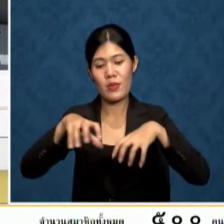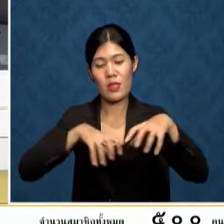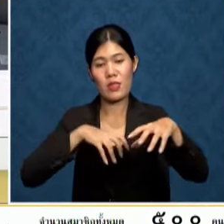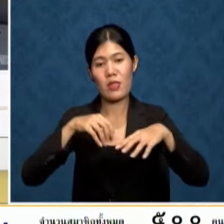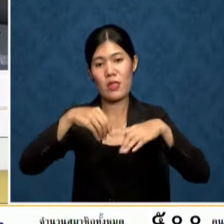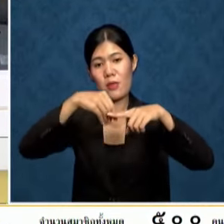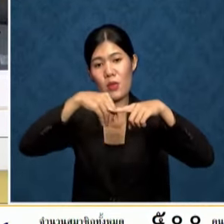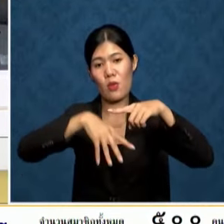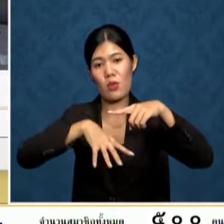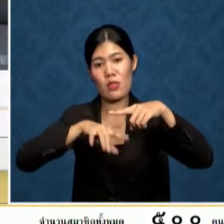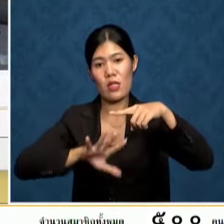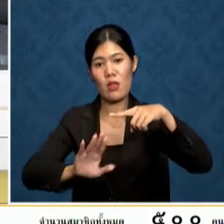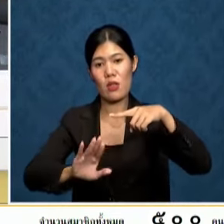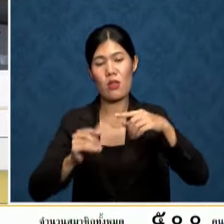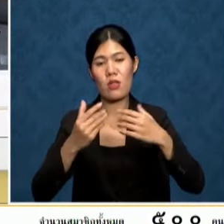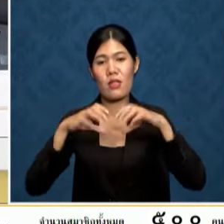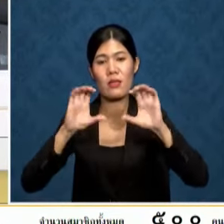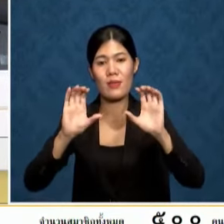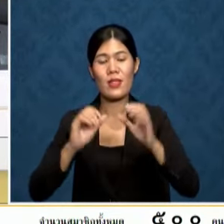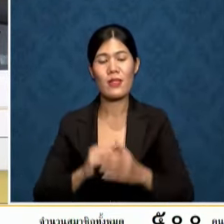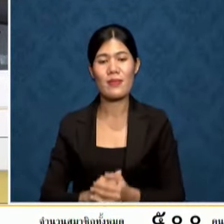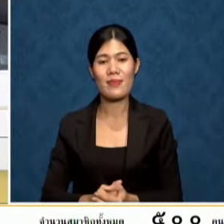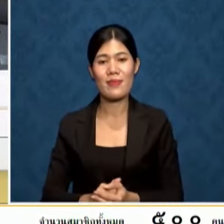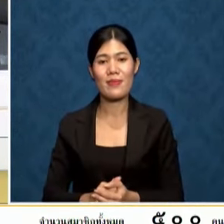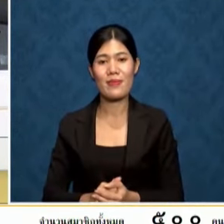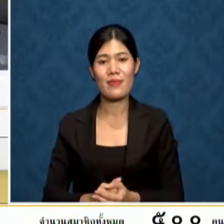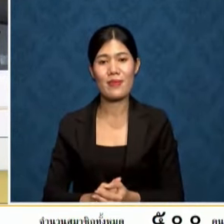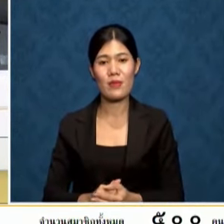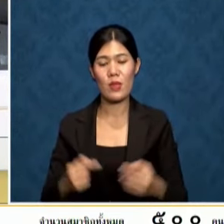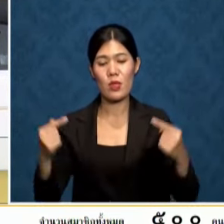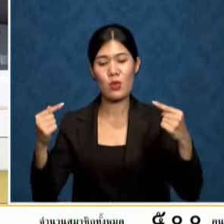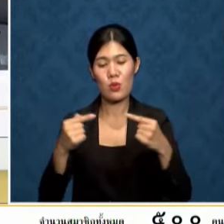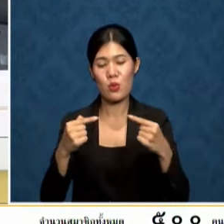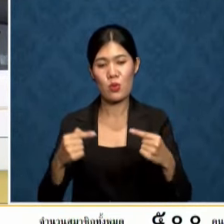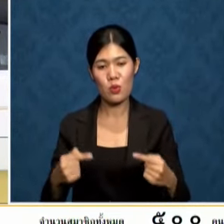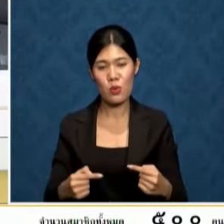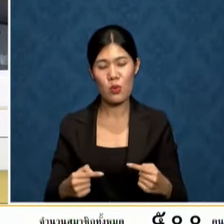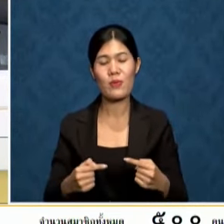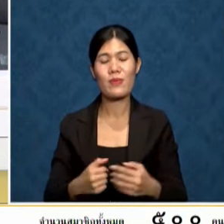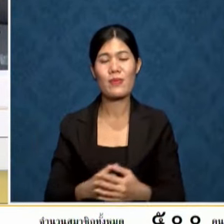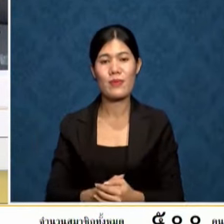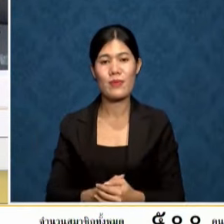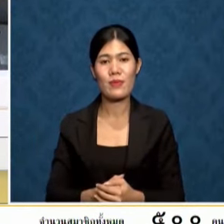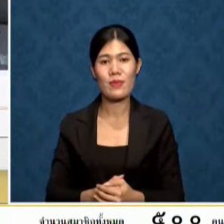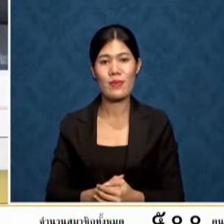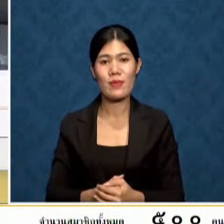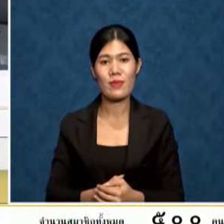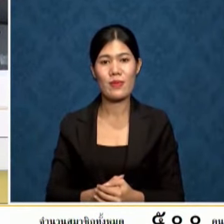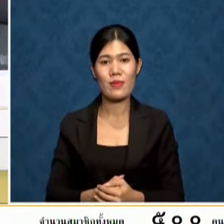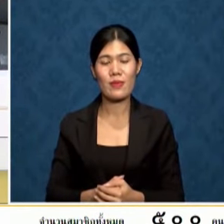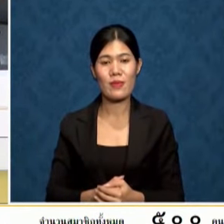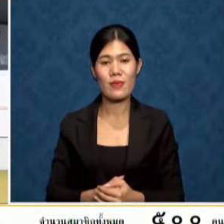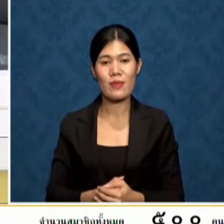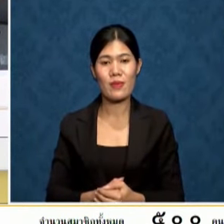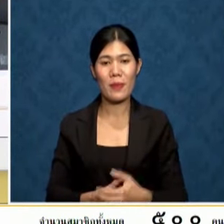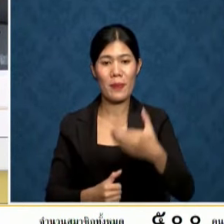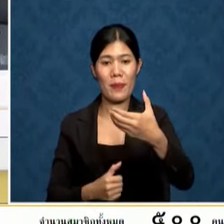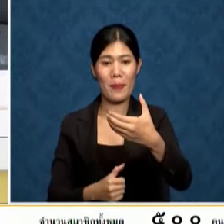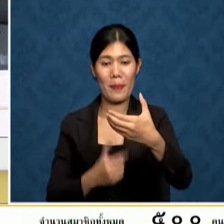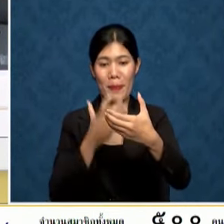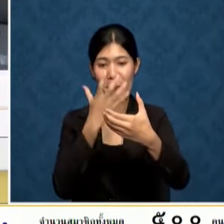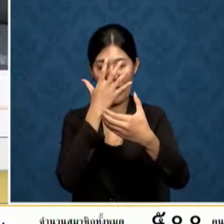โครงสร้างของภาครัฐได้อย่างมีความเหมาะสมมากขึ้นการยืนยันตัวตนผ่านระบบ